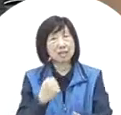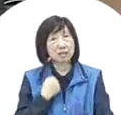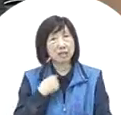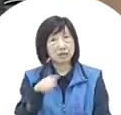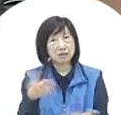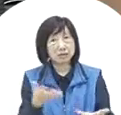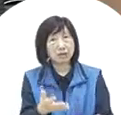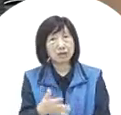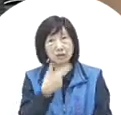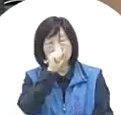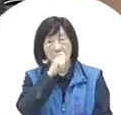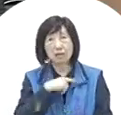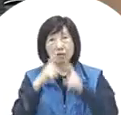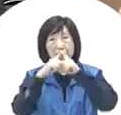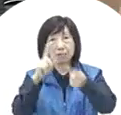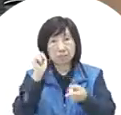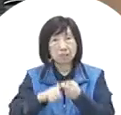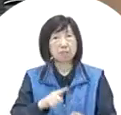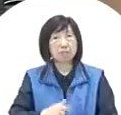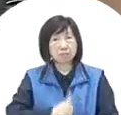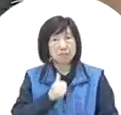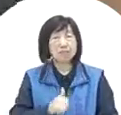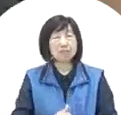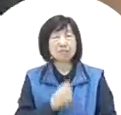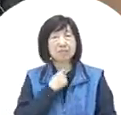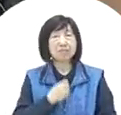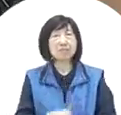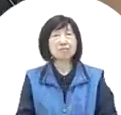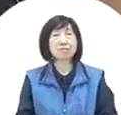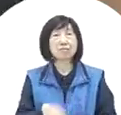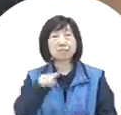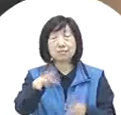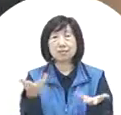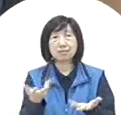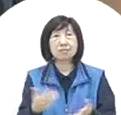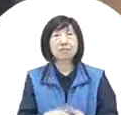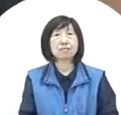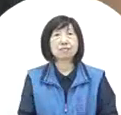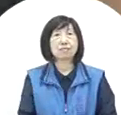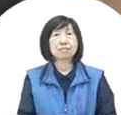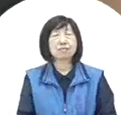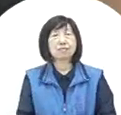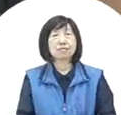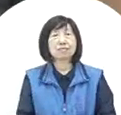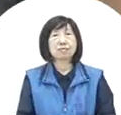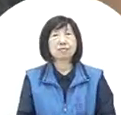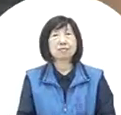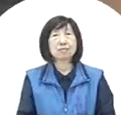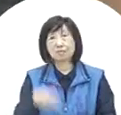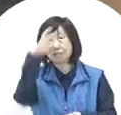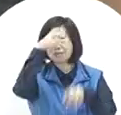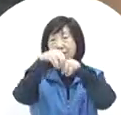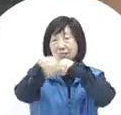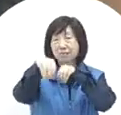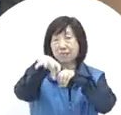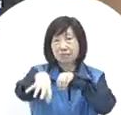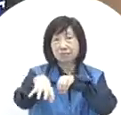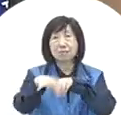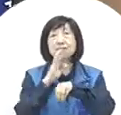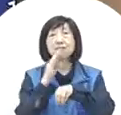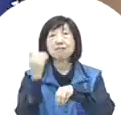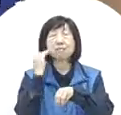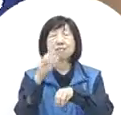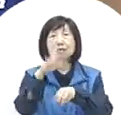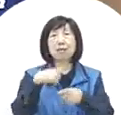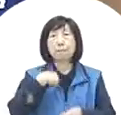实话。 哎，这个议员，这个案子啊，这个分局 讲清楚、哦、 受理之后，一受理之后啊，